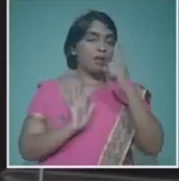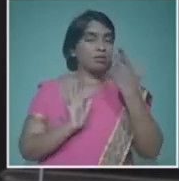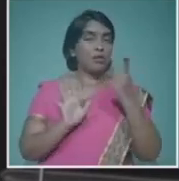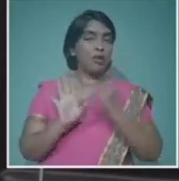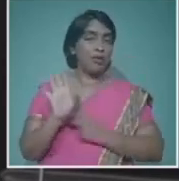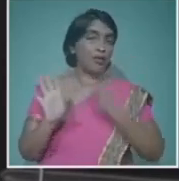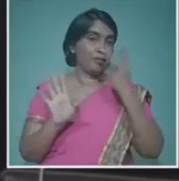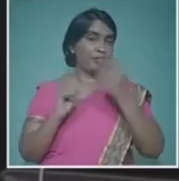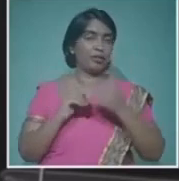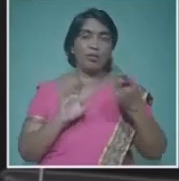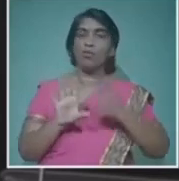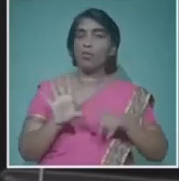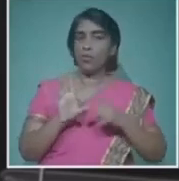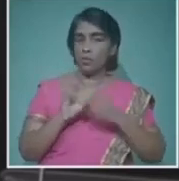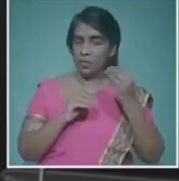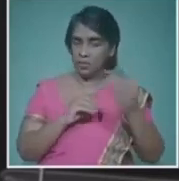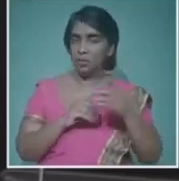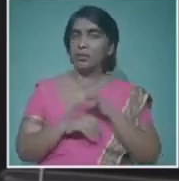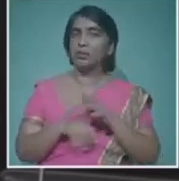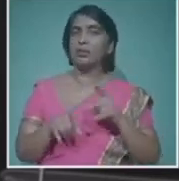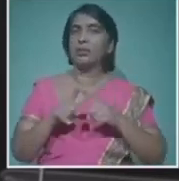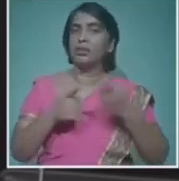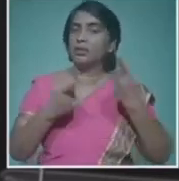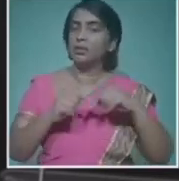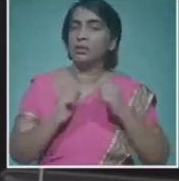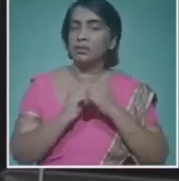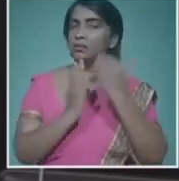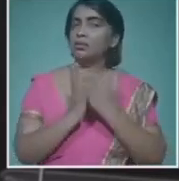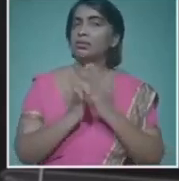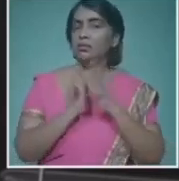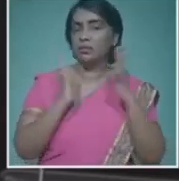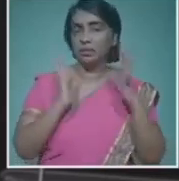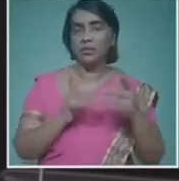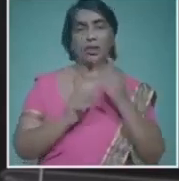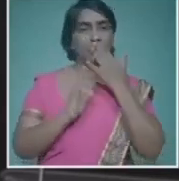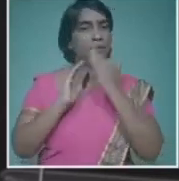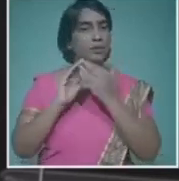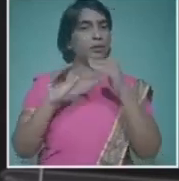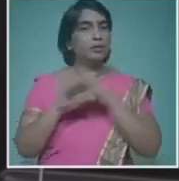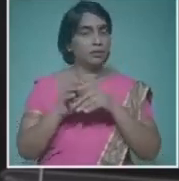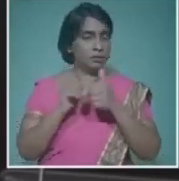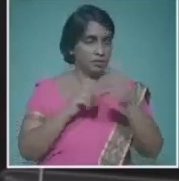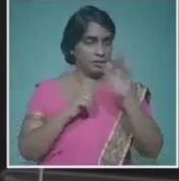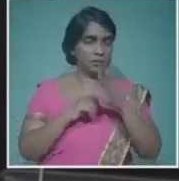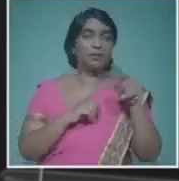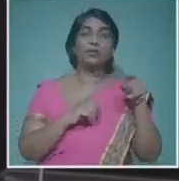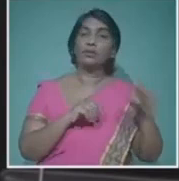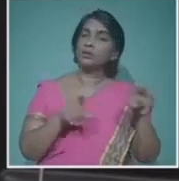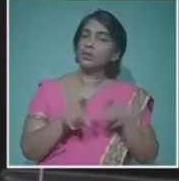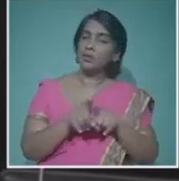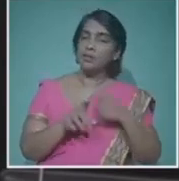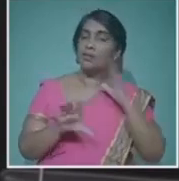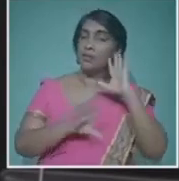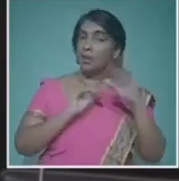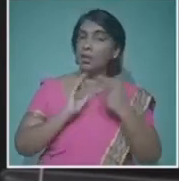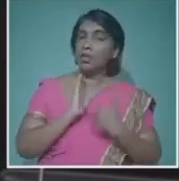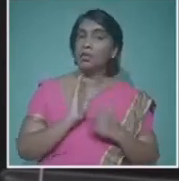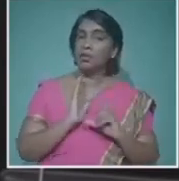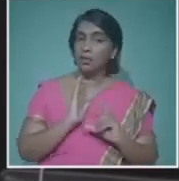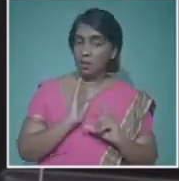ඇතුළතදී පුහුණුව ලබා දෙන්න. ඊට අමතරව තව වැඩසටහන් රාශියක් පාසල් මට්ටමින් ක්‍රියාත්මක කරනවා. ඒ වගේම අපි තොරතුරු